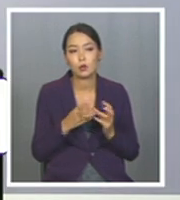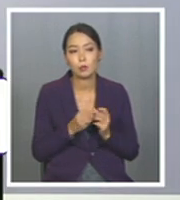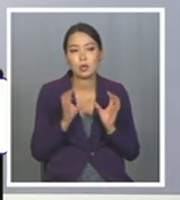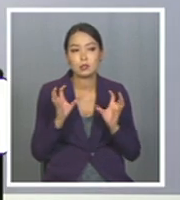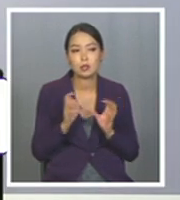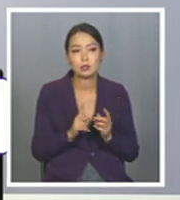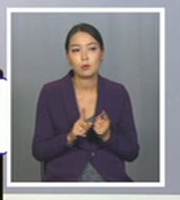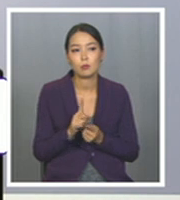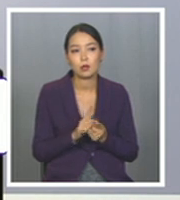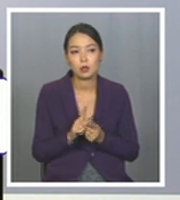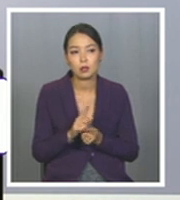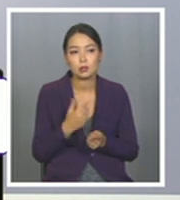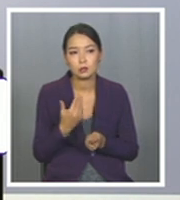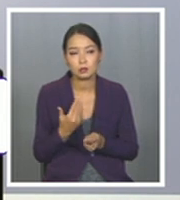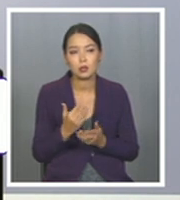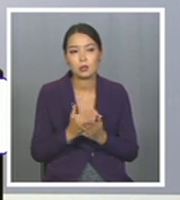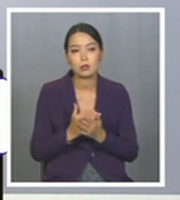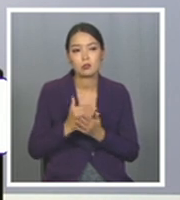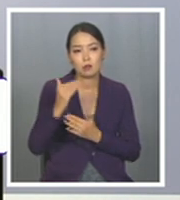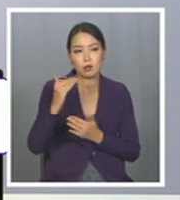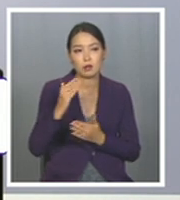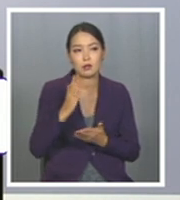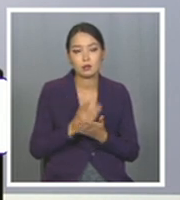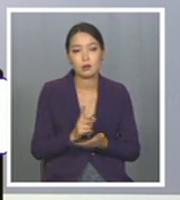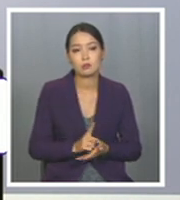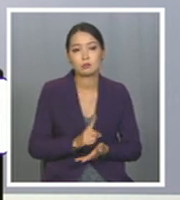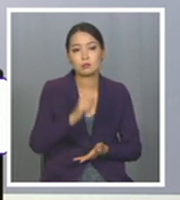y осі бойынша жоғары қарай кетеді.